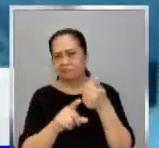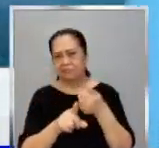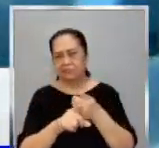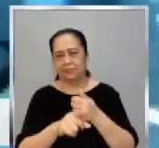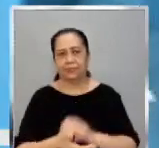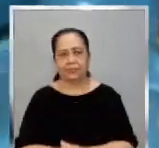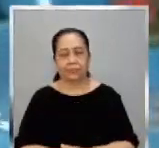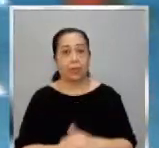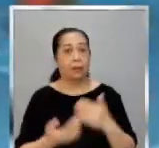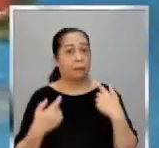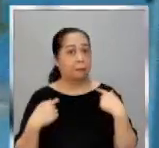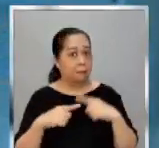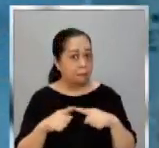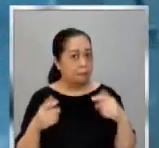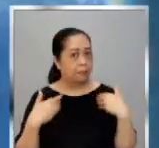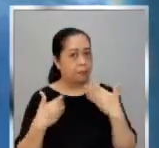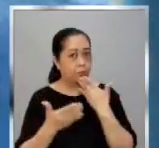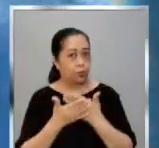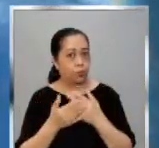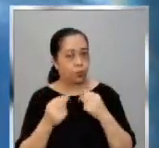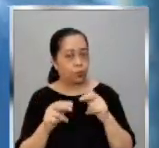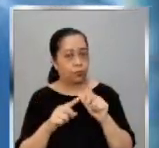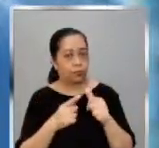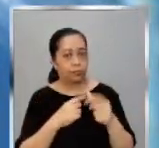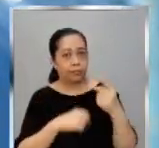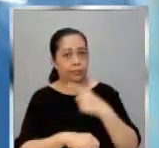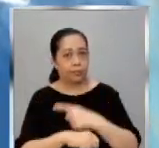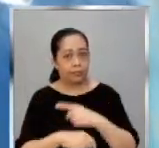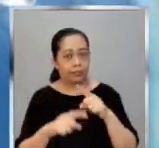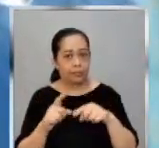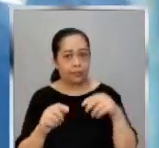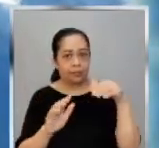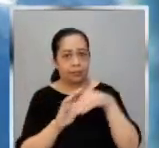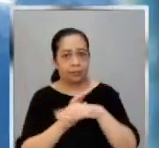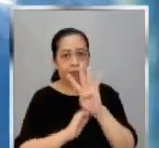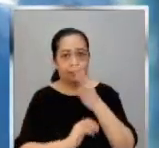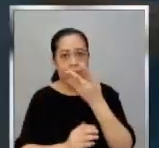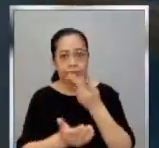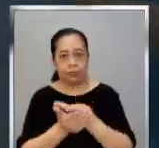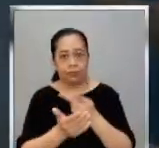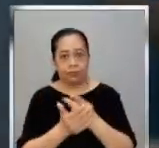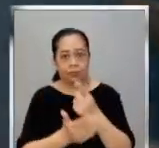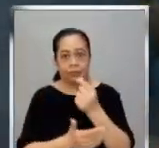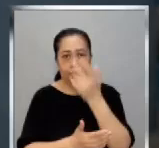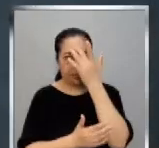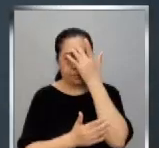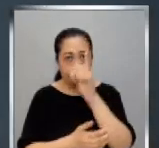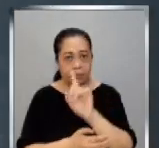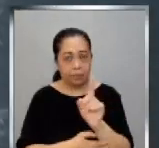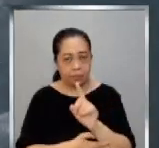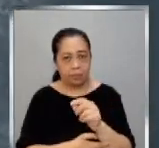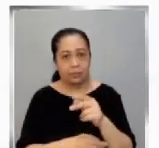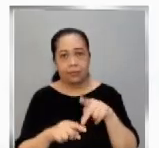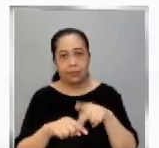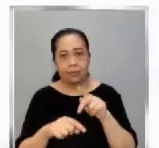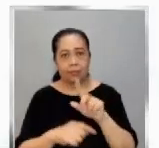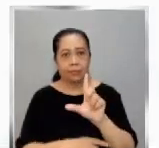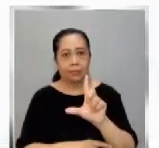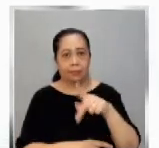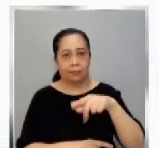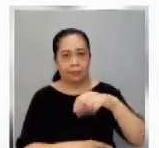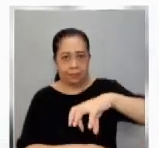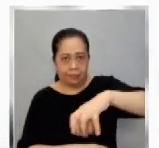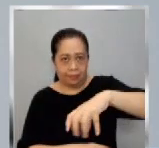news din naman dahil sa unang araw ng taon, bumaba ng 4 pesos and 20 centavos ang kada kilo ng LPG at